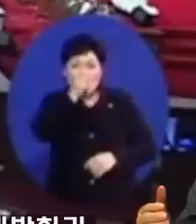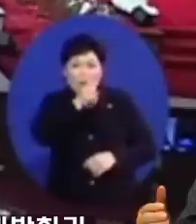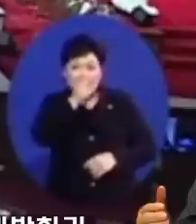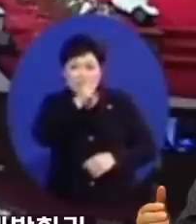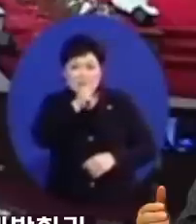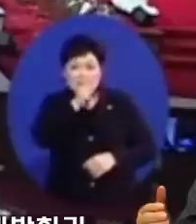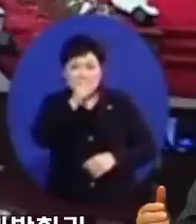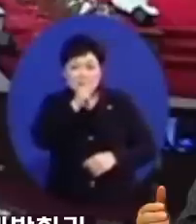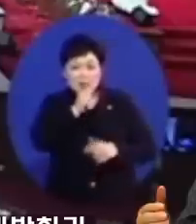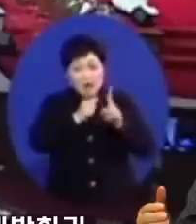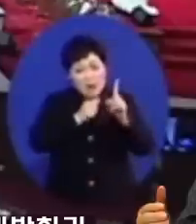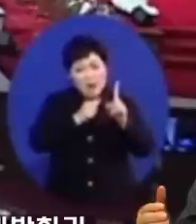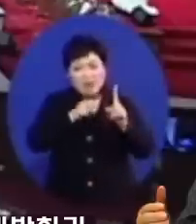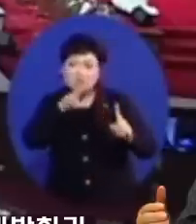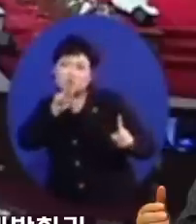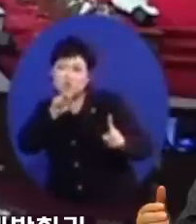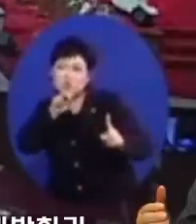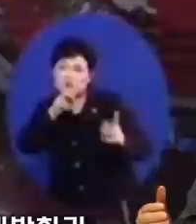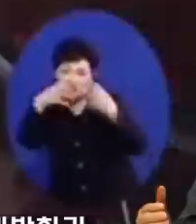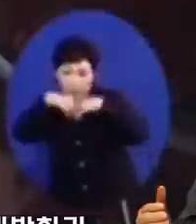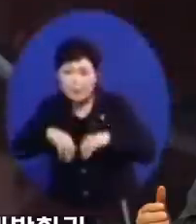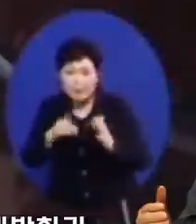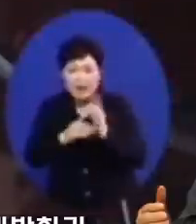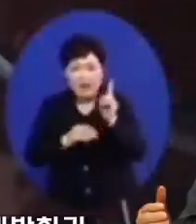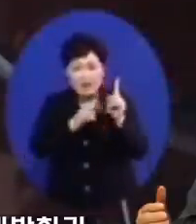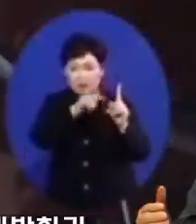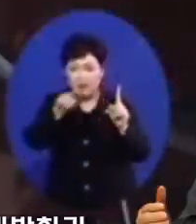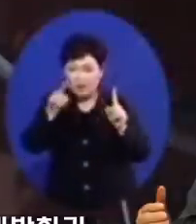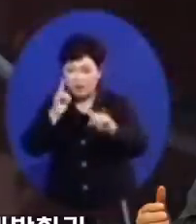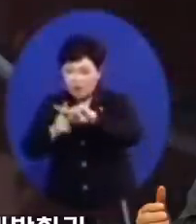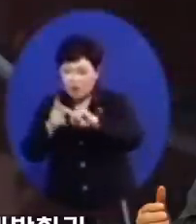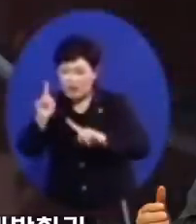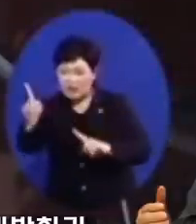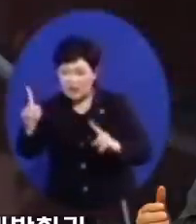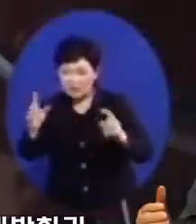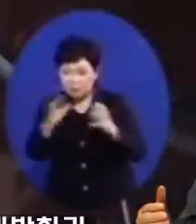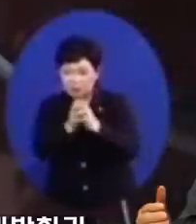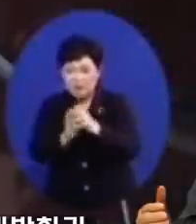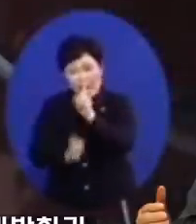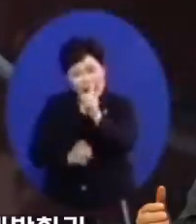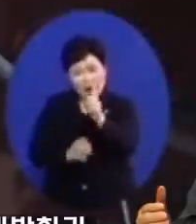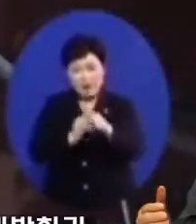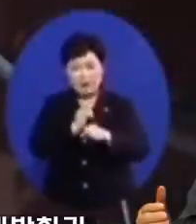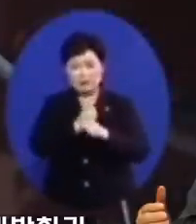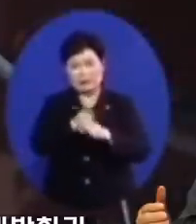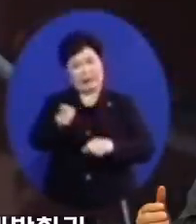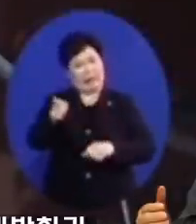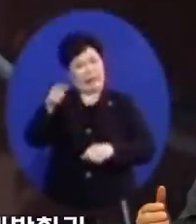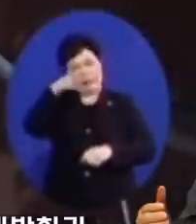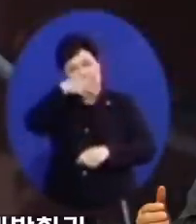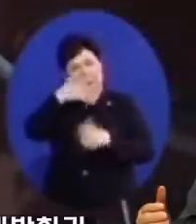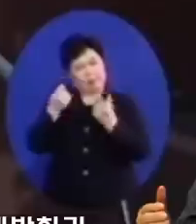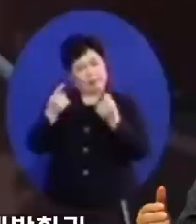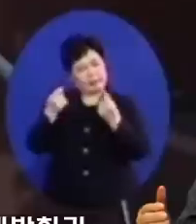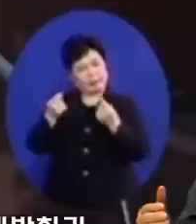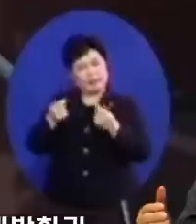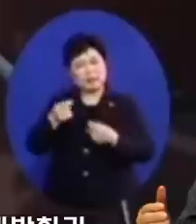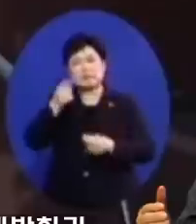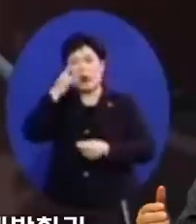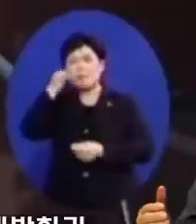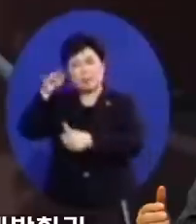에디슨 말도 맞거든요. 자꾸 그런 질문을 하니까 선생님이 이놈은 바보라, 교육 모시겠다고 어머니를 불러서